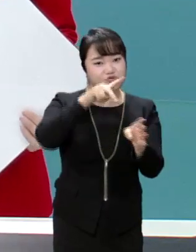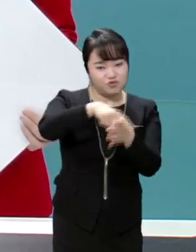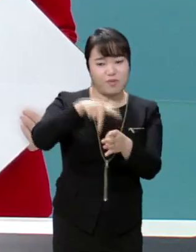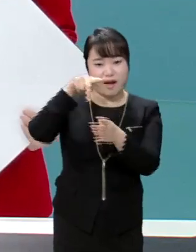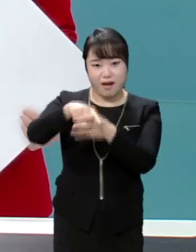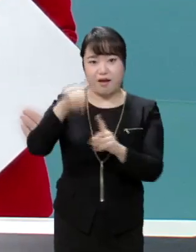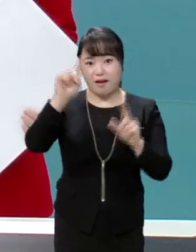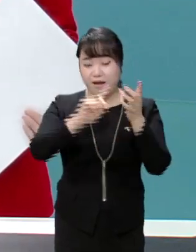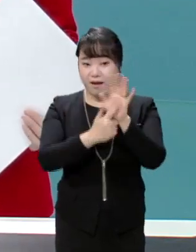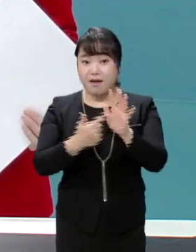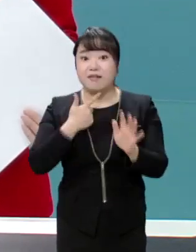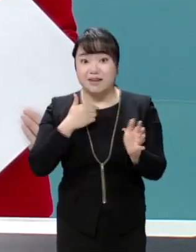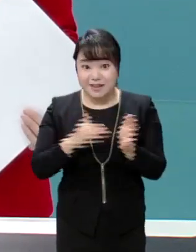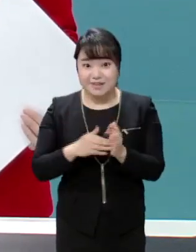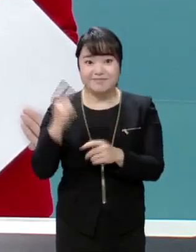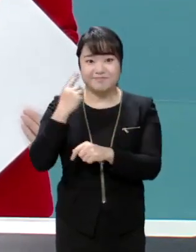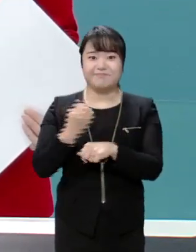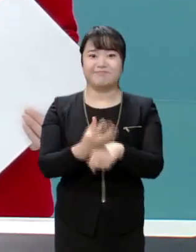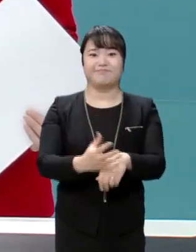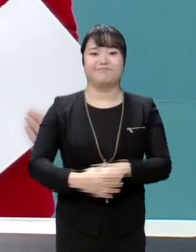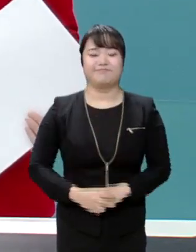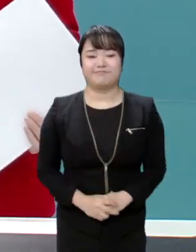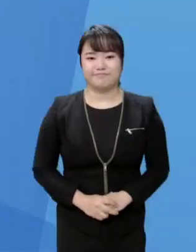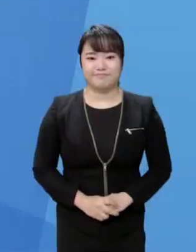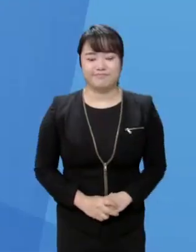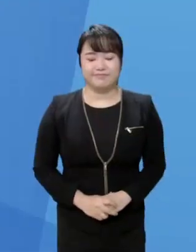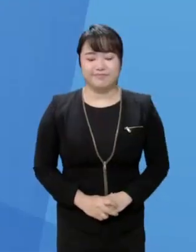있어 집중 취재한 내용부터 전하겠습니다